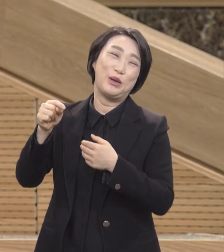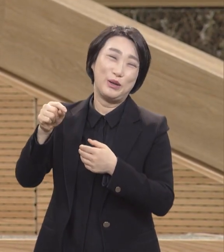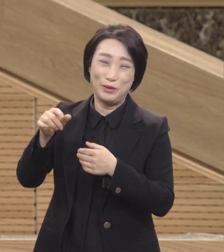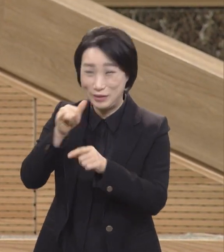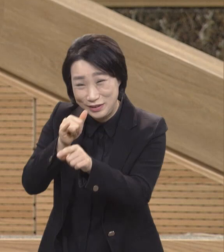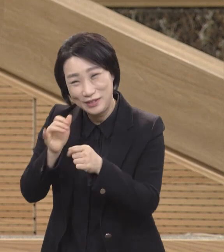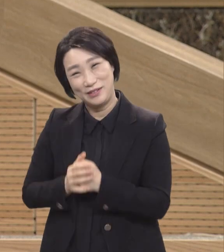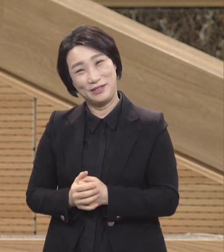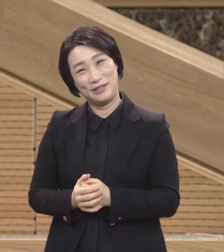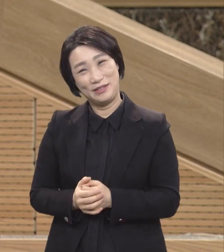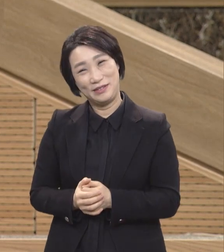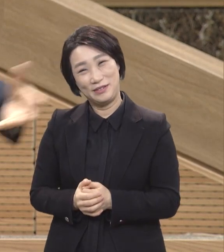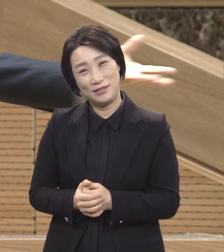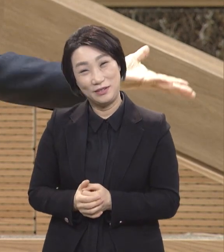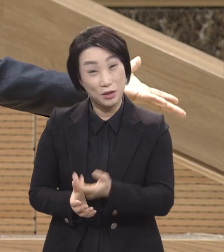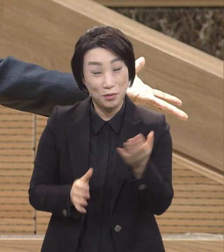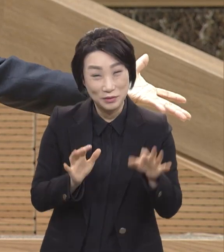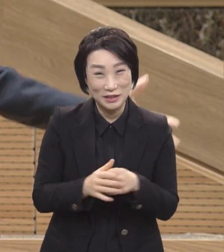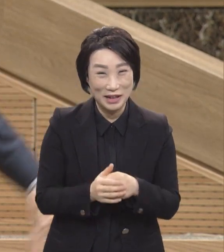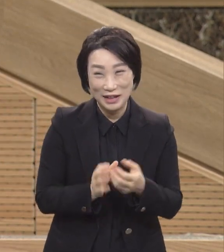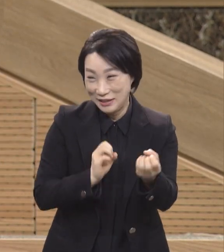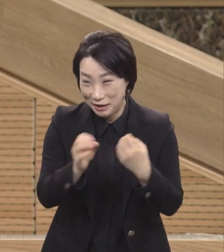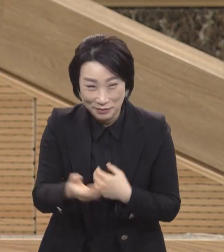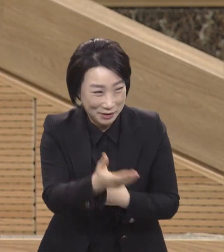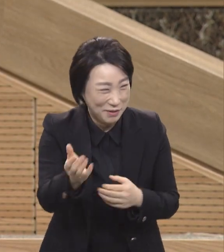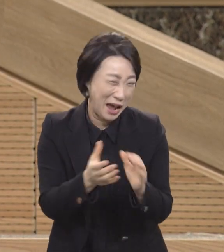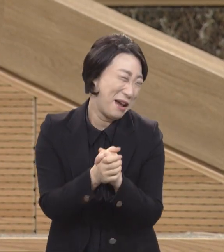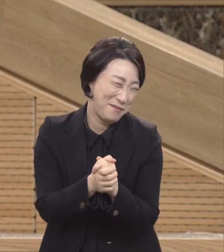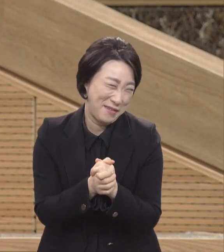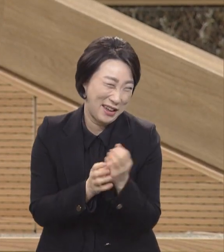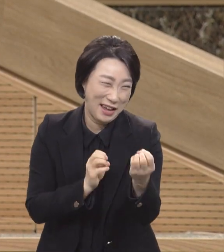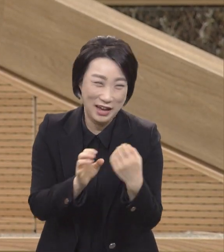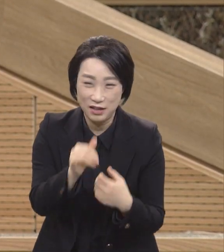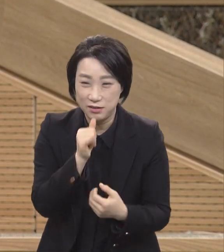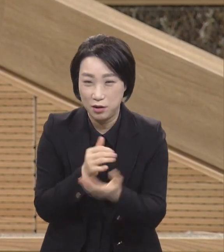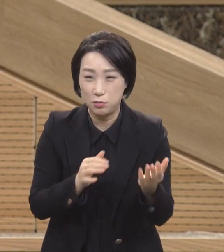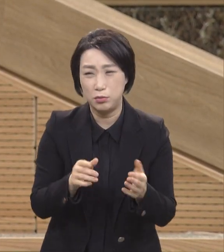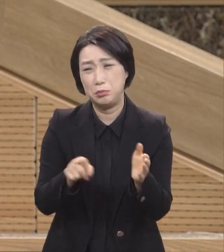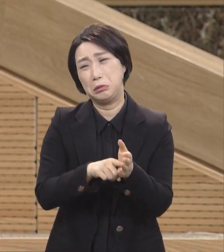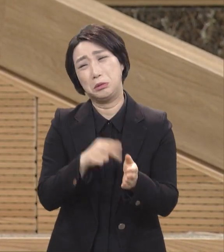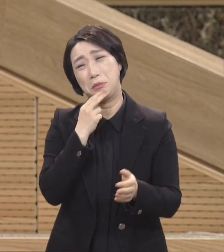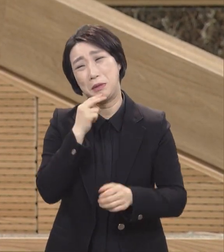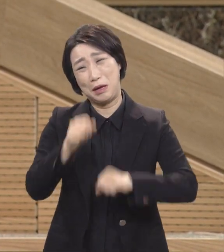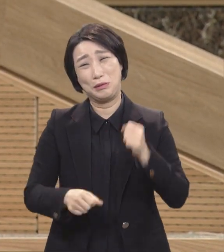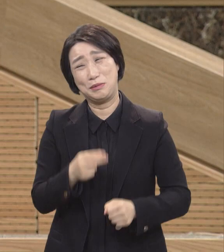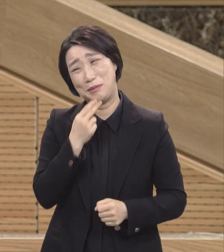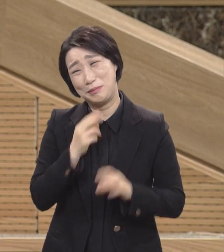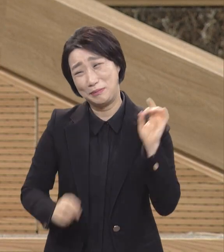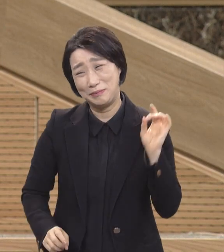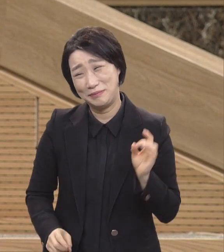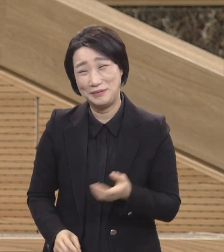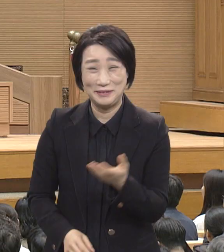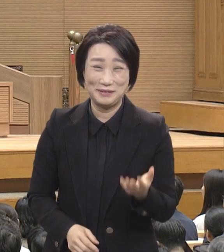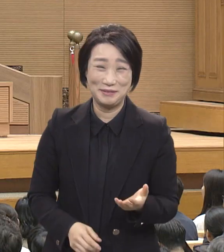거. 근데 말은 아멘인데 안 믿어져서 행동을 못하잖아.